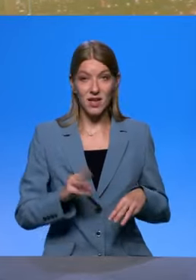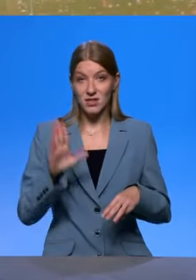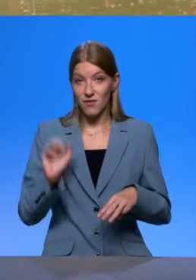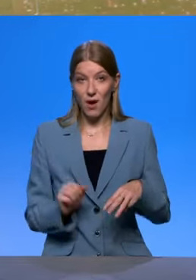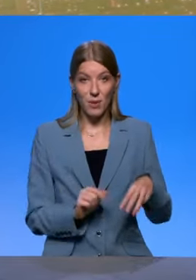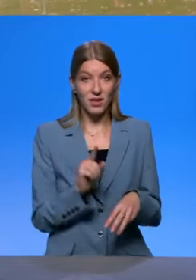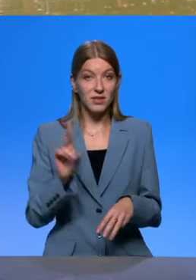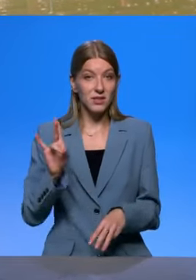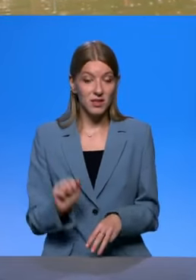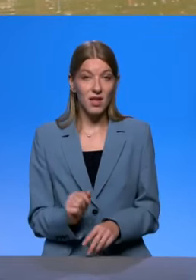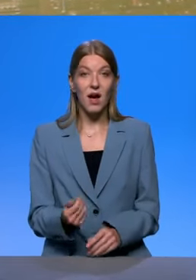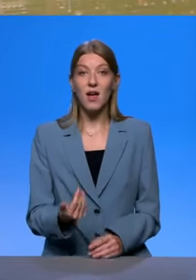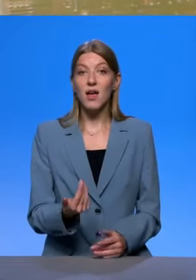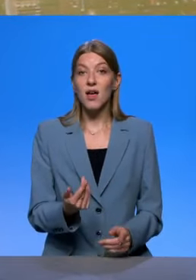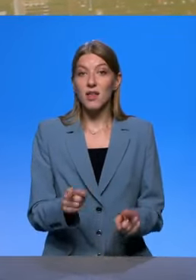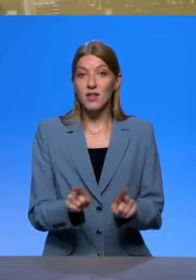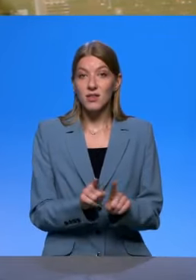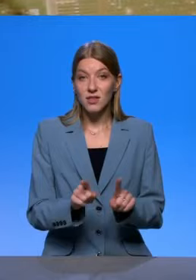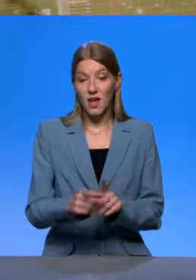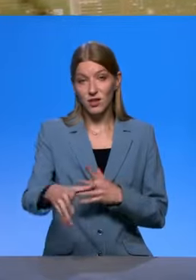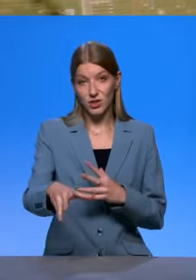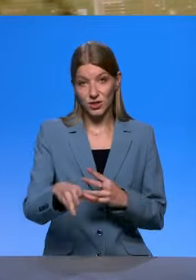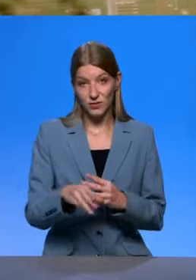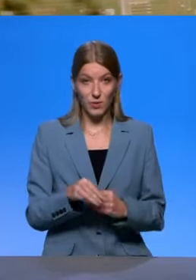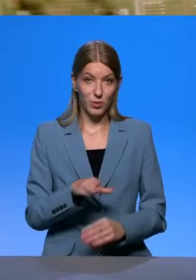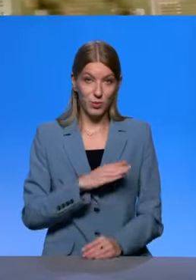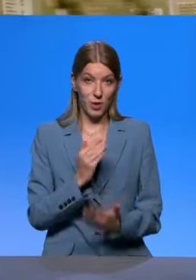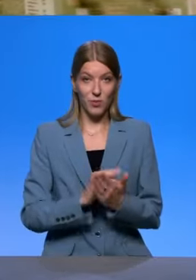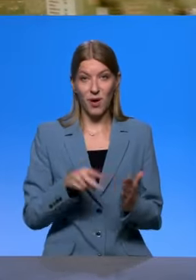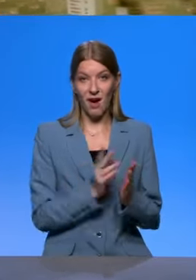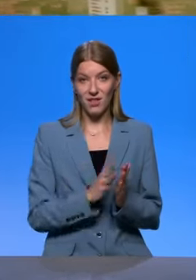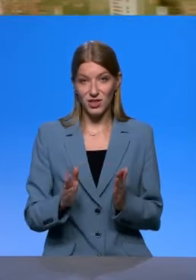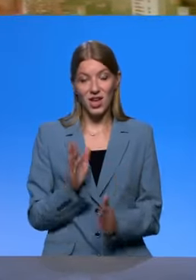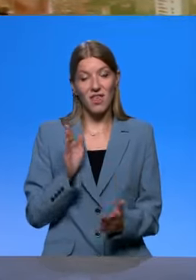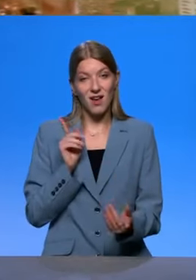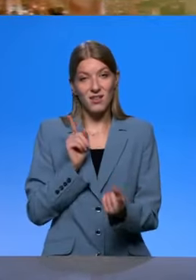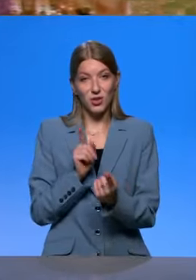Мария Зизина. Меня, уважаемые друзья, зовут Оксана Галькевич. Всего доброго, до свидания. Оставайтесь на ОТР.